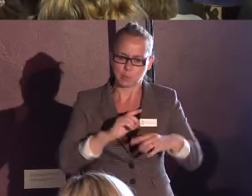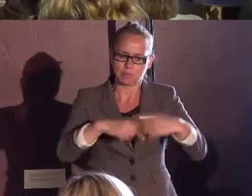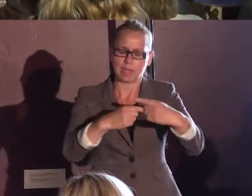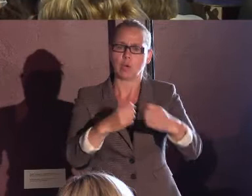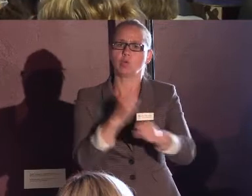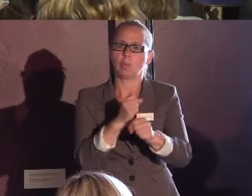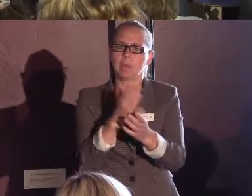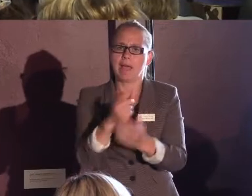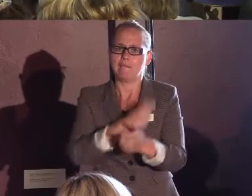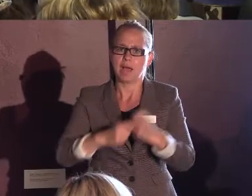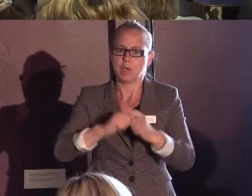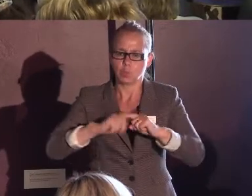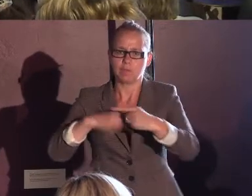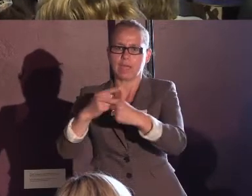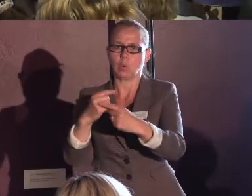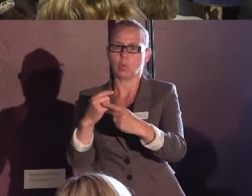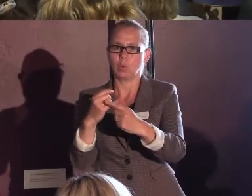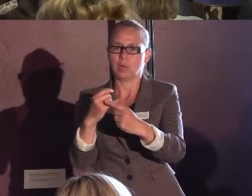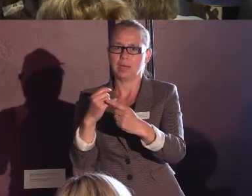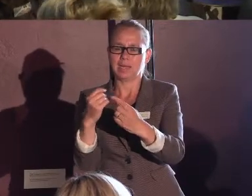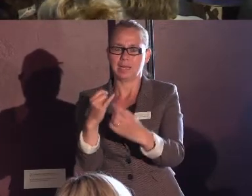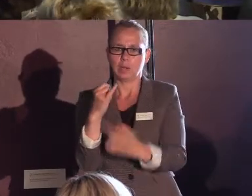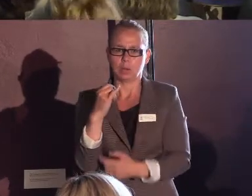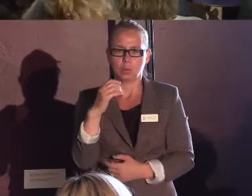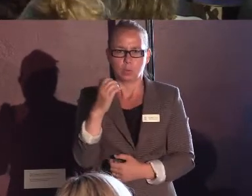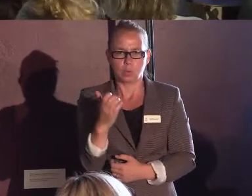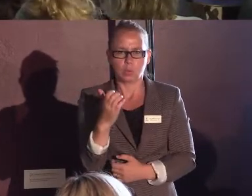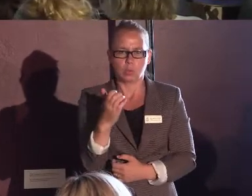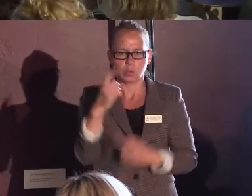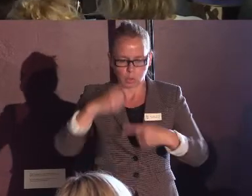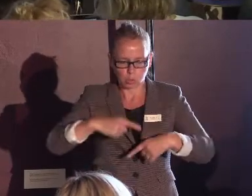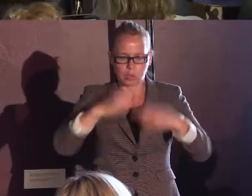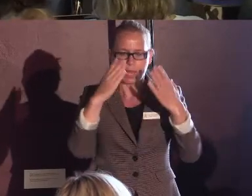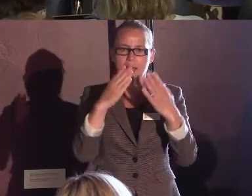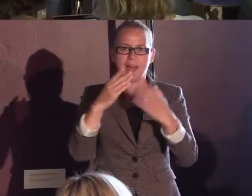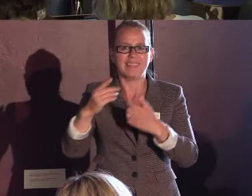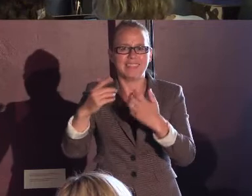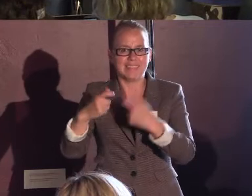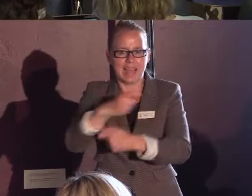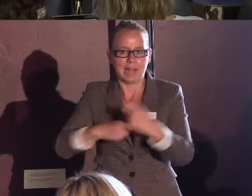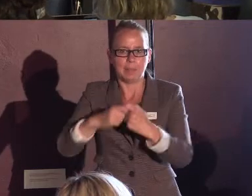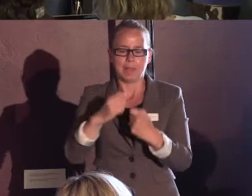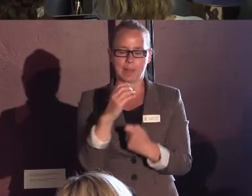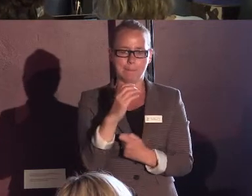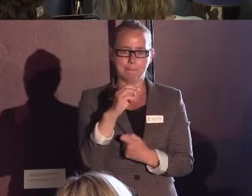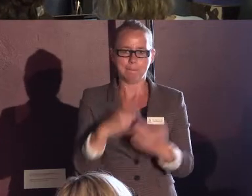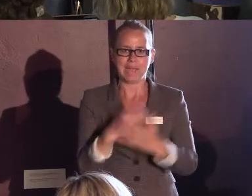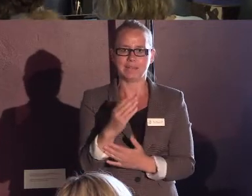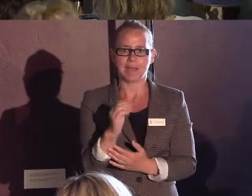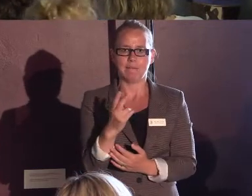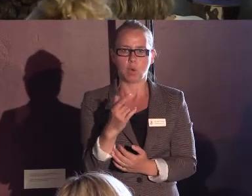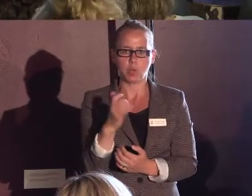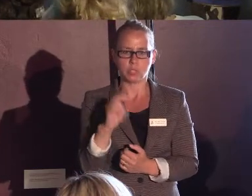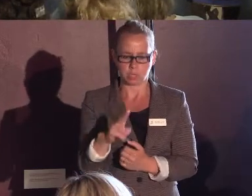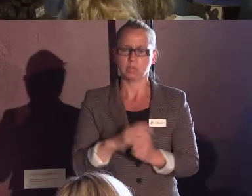med affärsutveckling och internationalisering inom KKN, kulturella kreativa näringar, på Media Evolution.